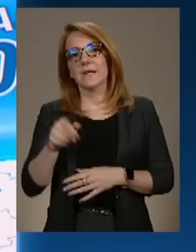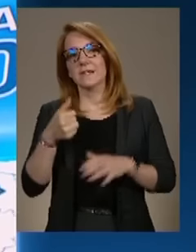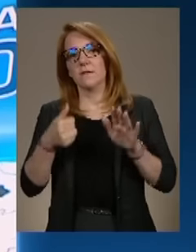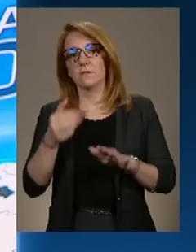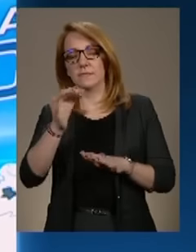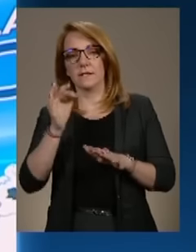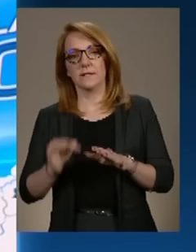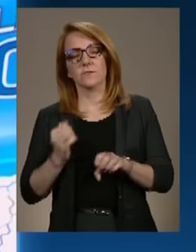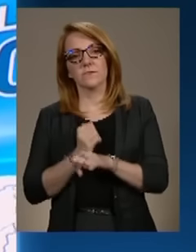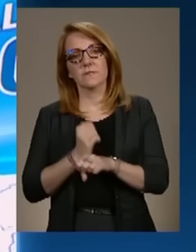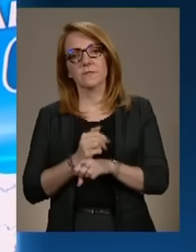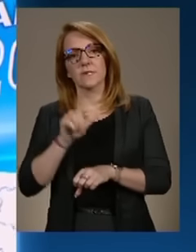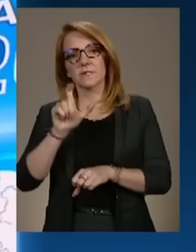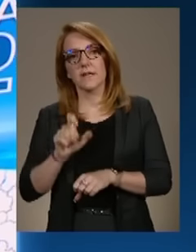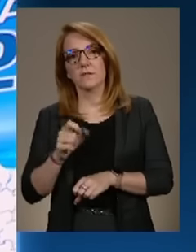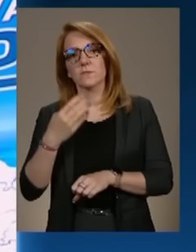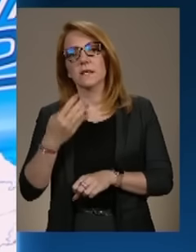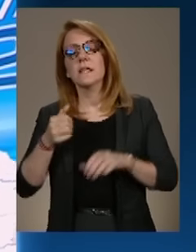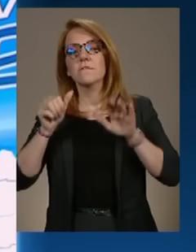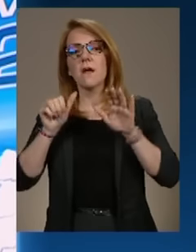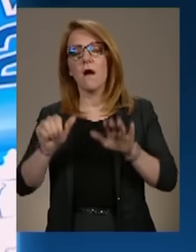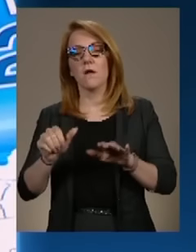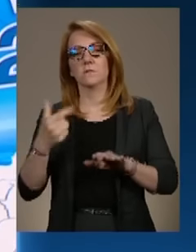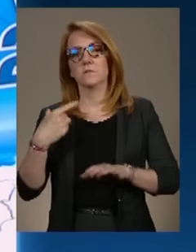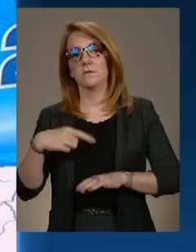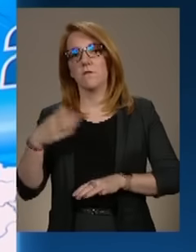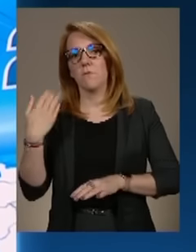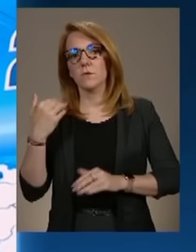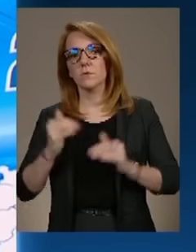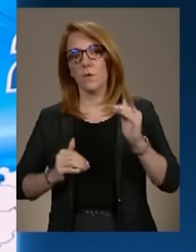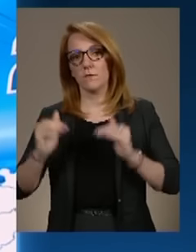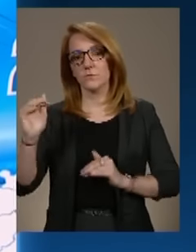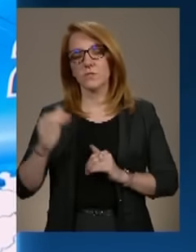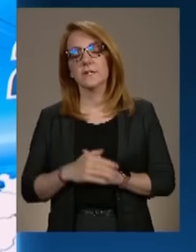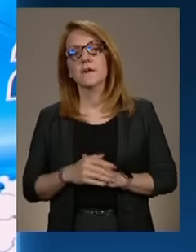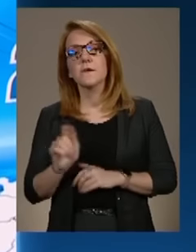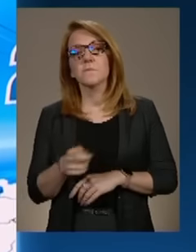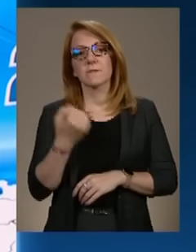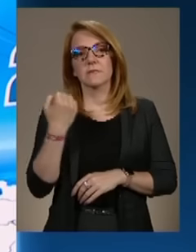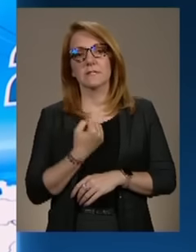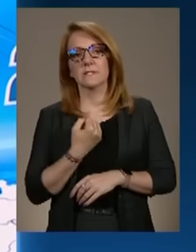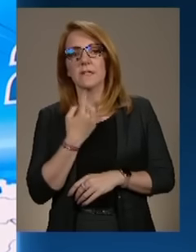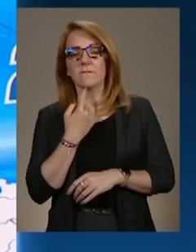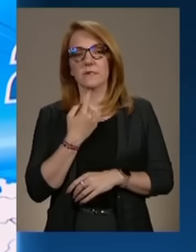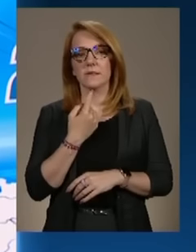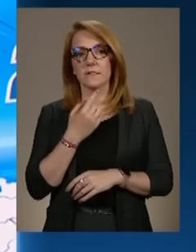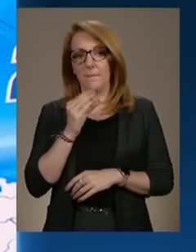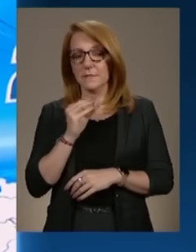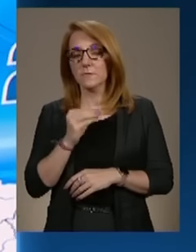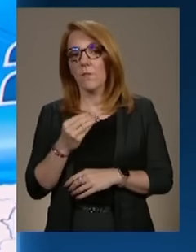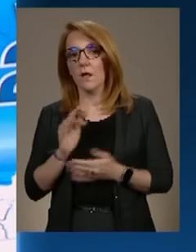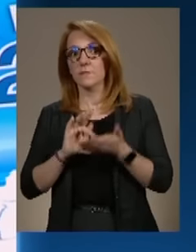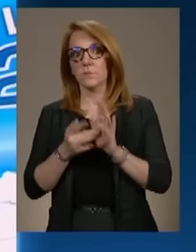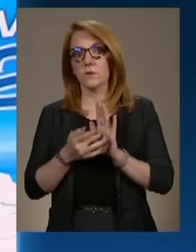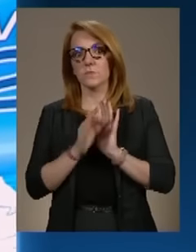feldolgozottságnál 246 volt a szavazatkülönbség vitézi dávid megszólalt mutatjuk önöknek hogy